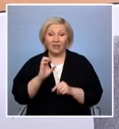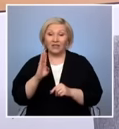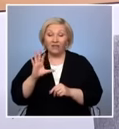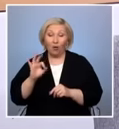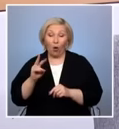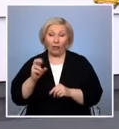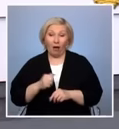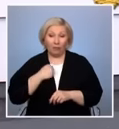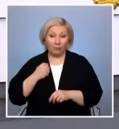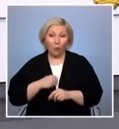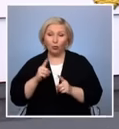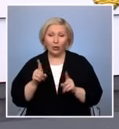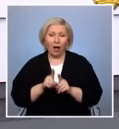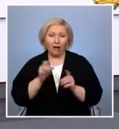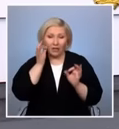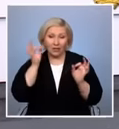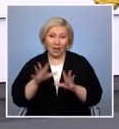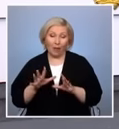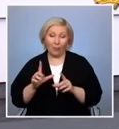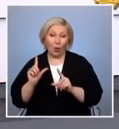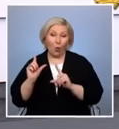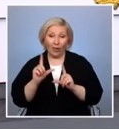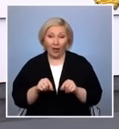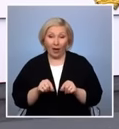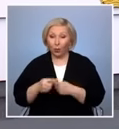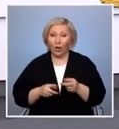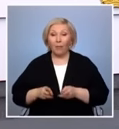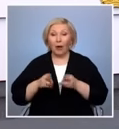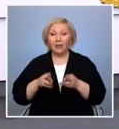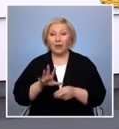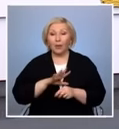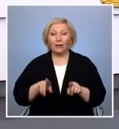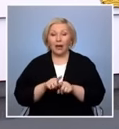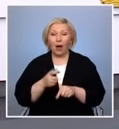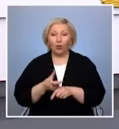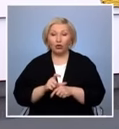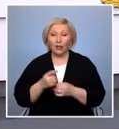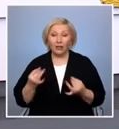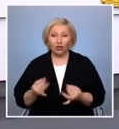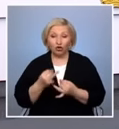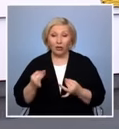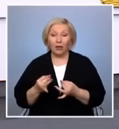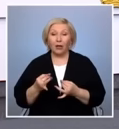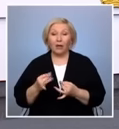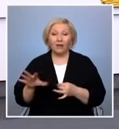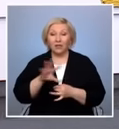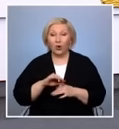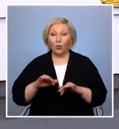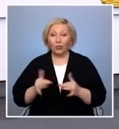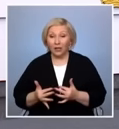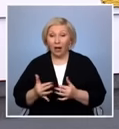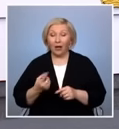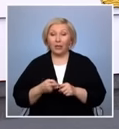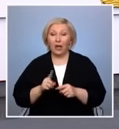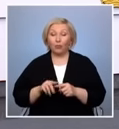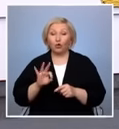Ради Фаритовича. Они очень много оба улыбались, шутили, балаганили, делали вид, что все прекрасно и замечательно.